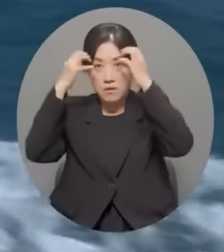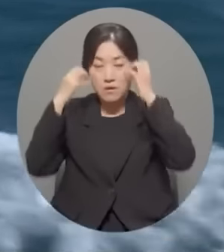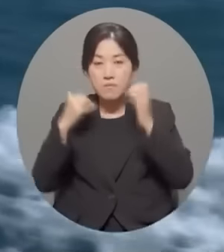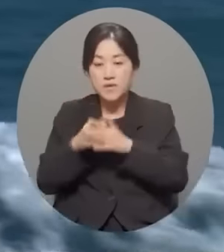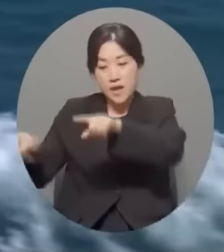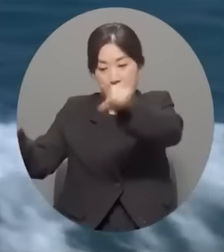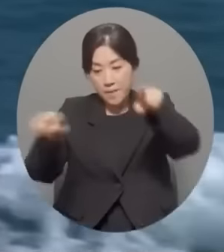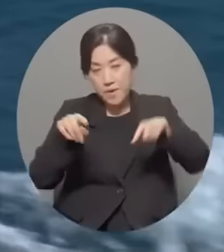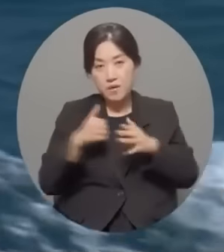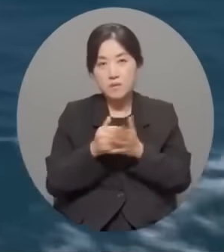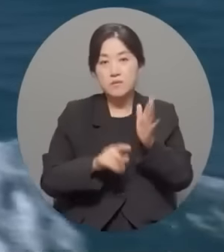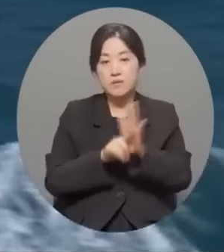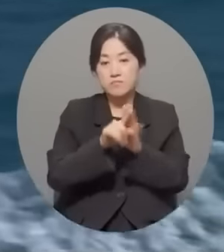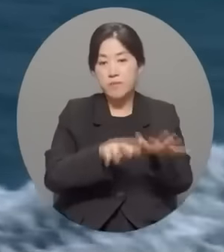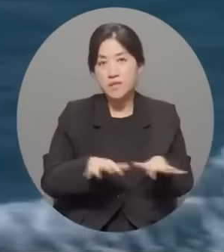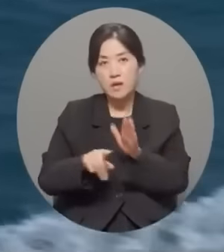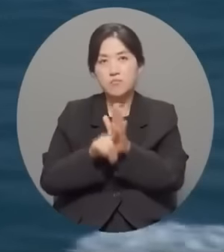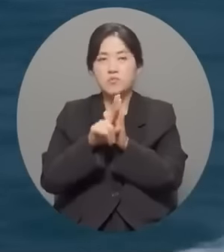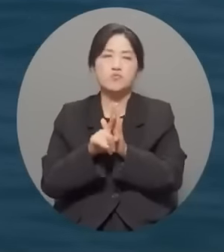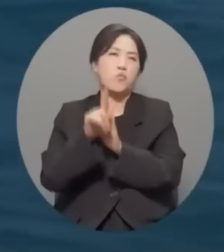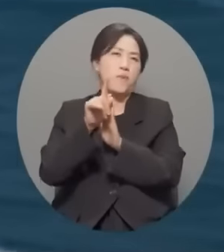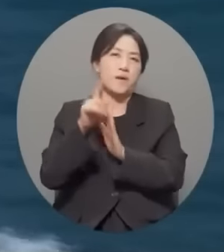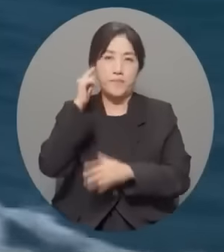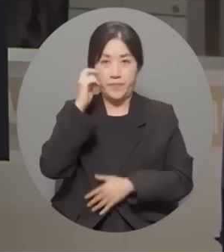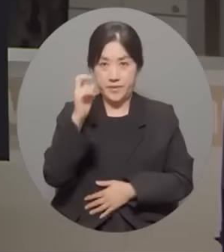한반도 주변의 수온도 높을 것으로 보입니다.